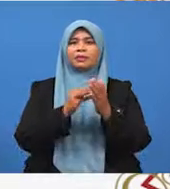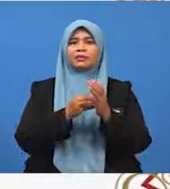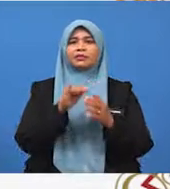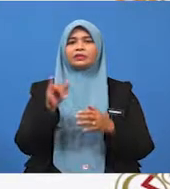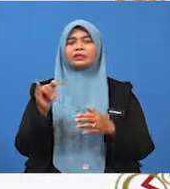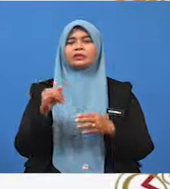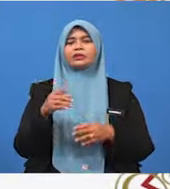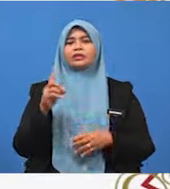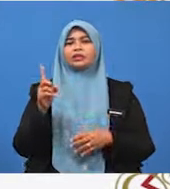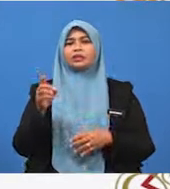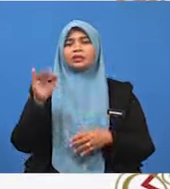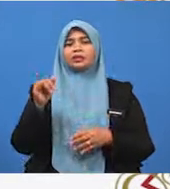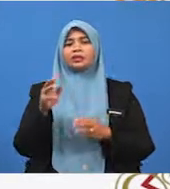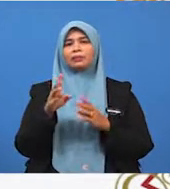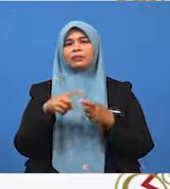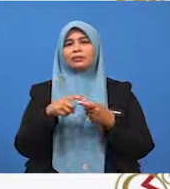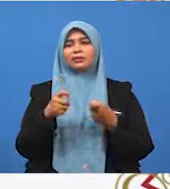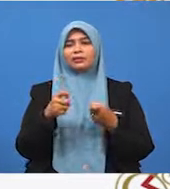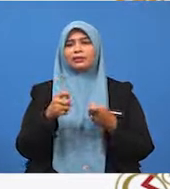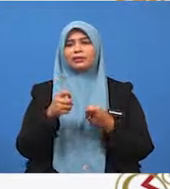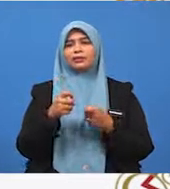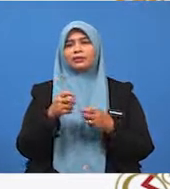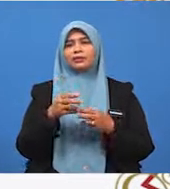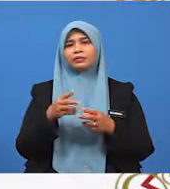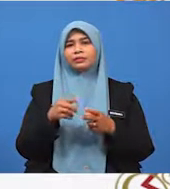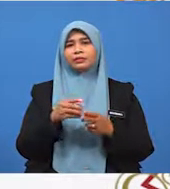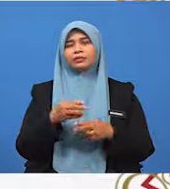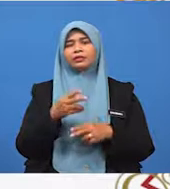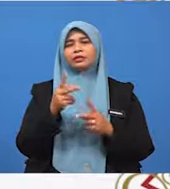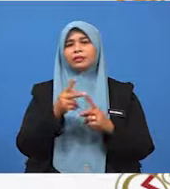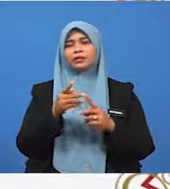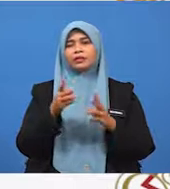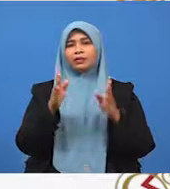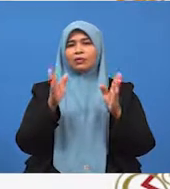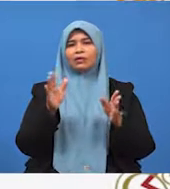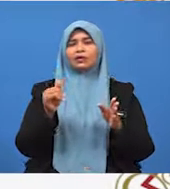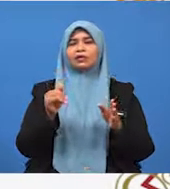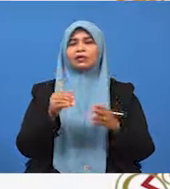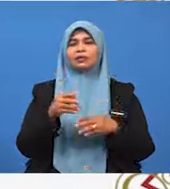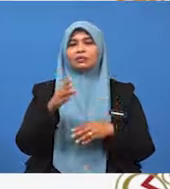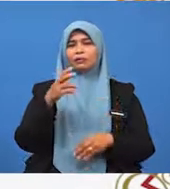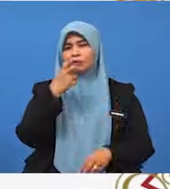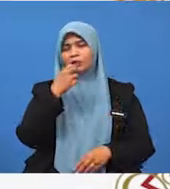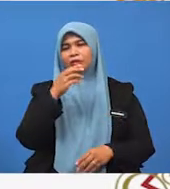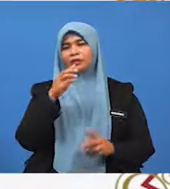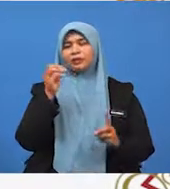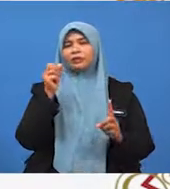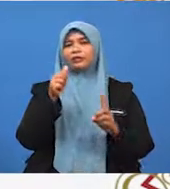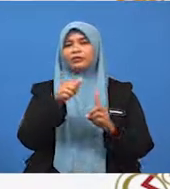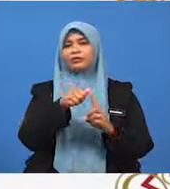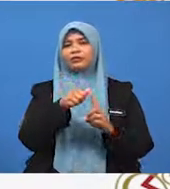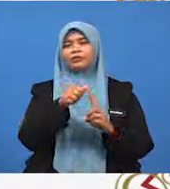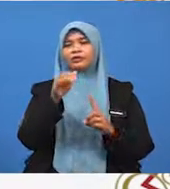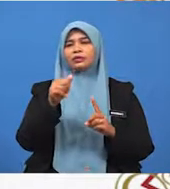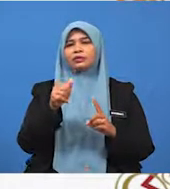mereka yang membacakan ayat-ayatnya kepada mereka, mensucikan mereka dan